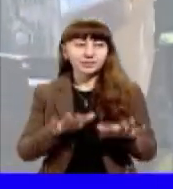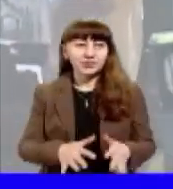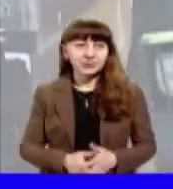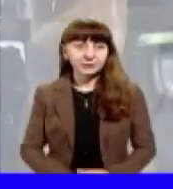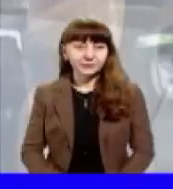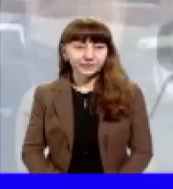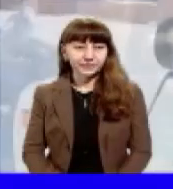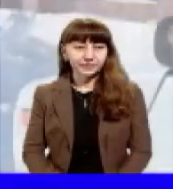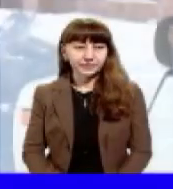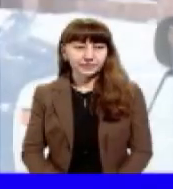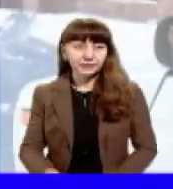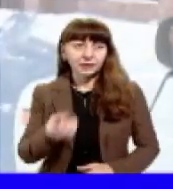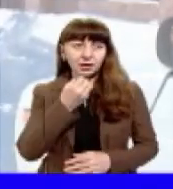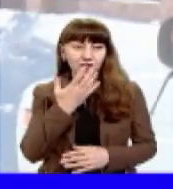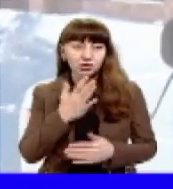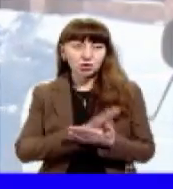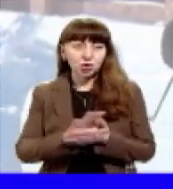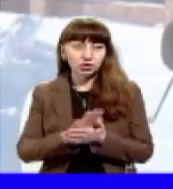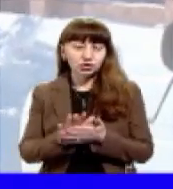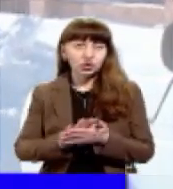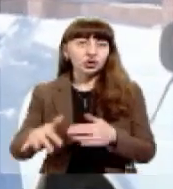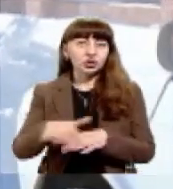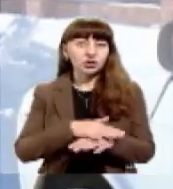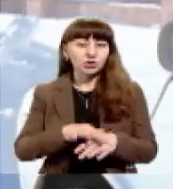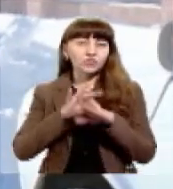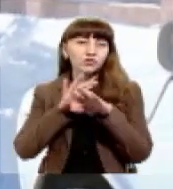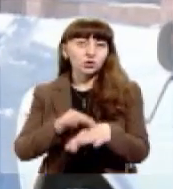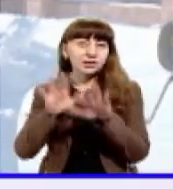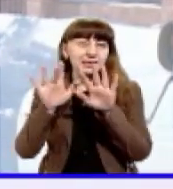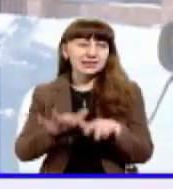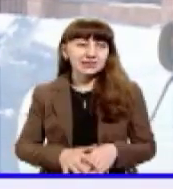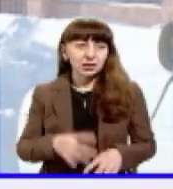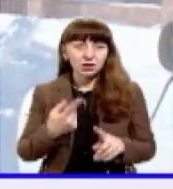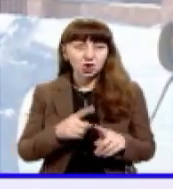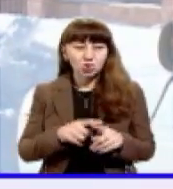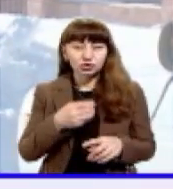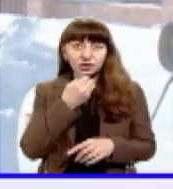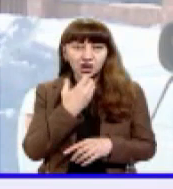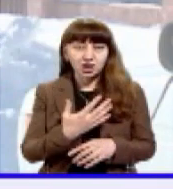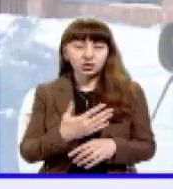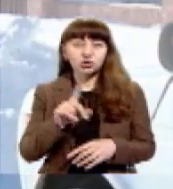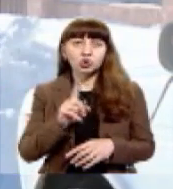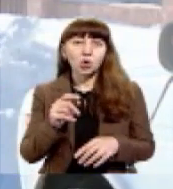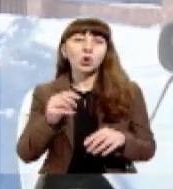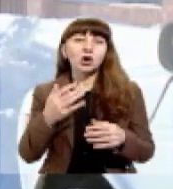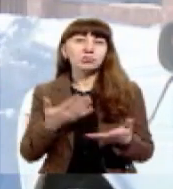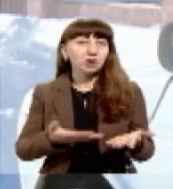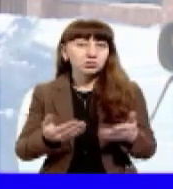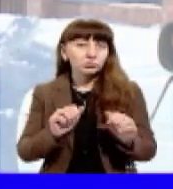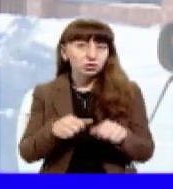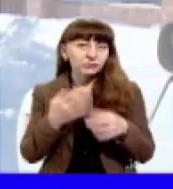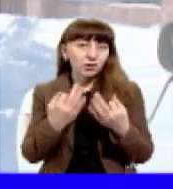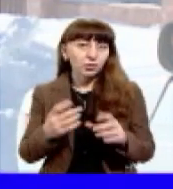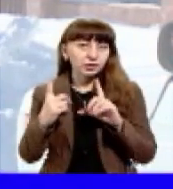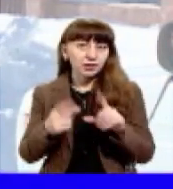участков. И хорошо, что облагораживает все, вывозит снег. Это же очень прекрасно, что ходить можно свободно, что